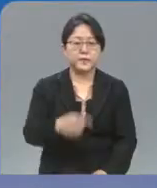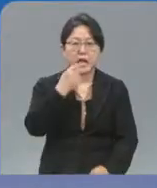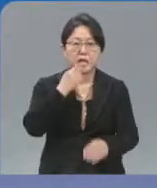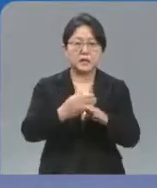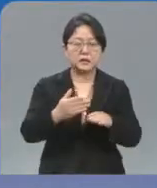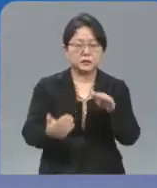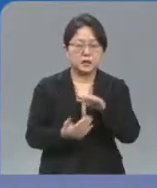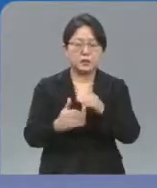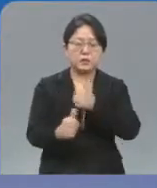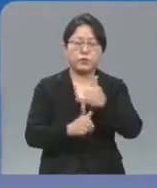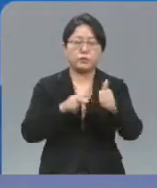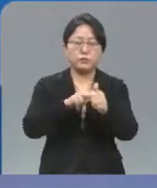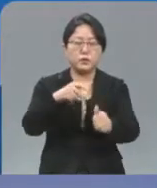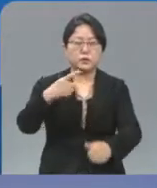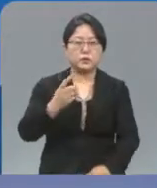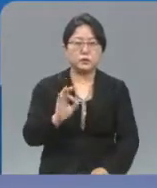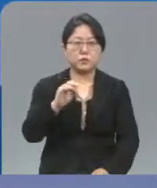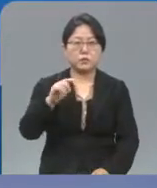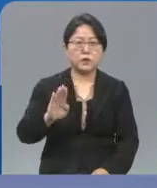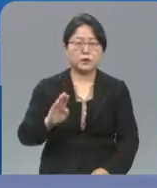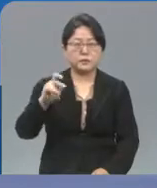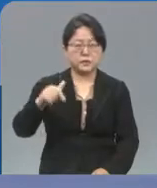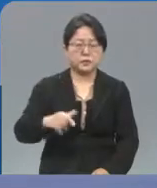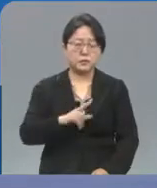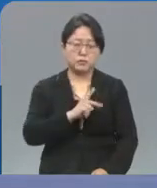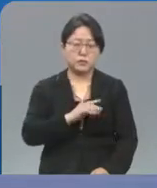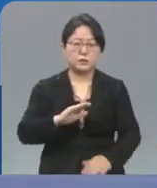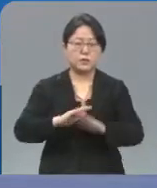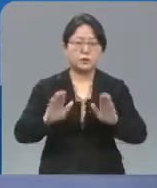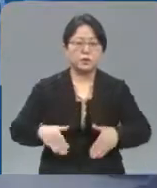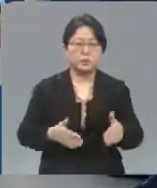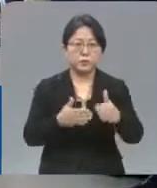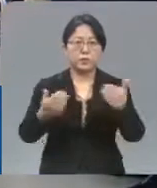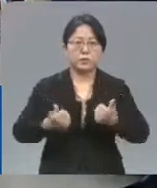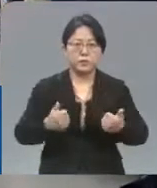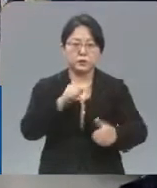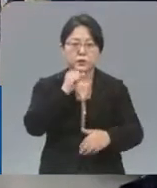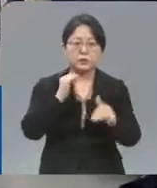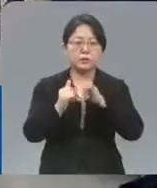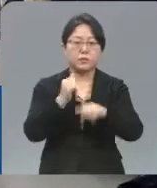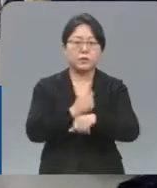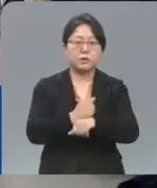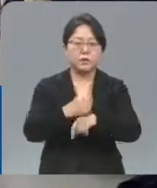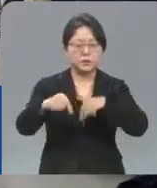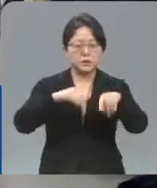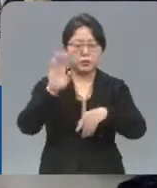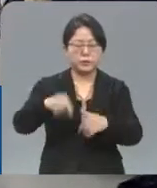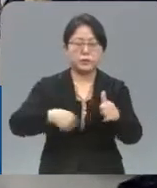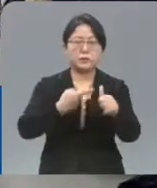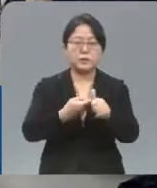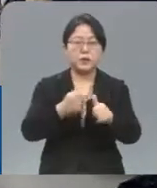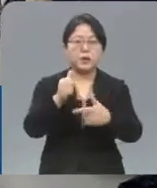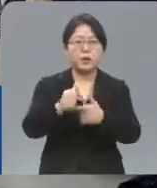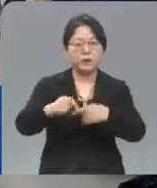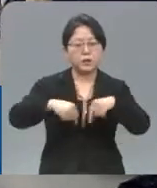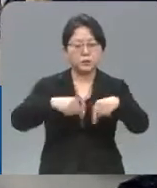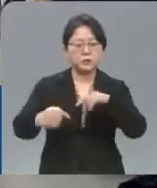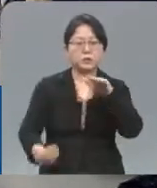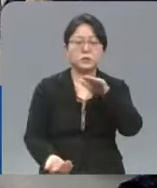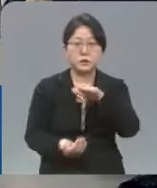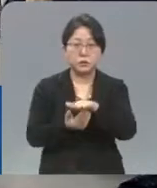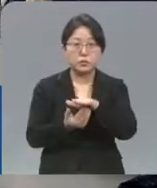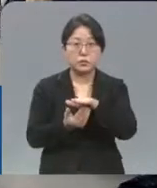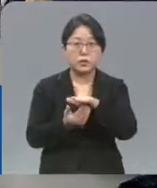민주당 최고위원 후보인 송갑석 의원은 어제 전남도의회에서 기자회견을 열고 당 지도부에 들어가 호남 정치를